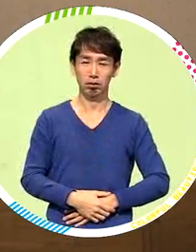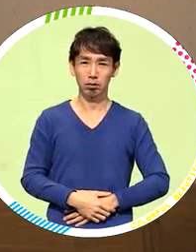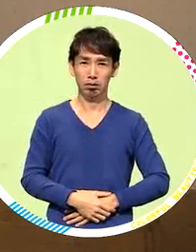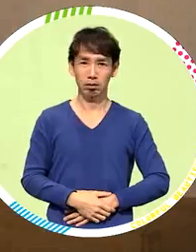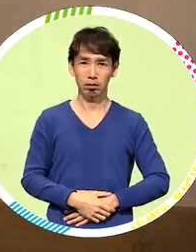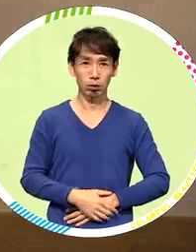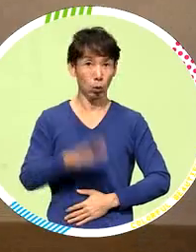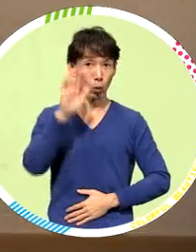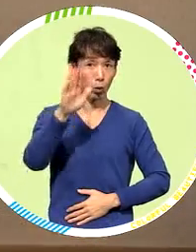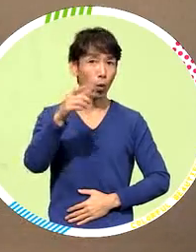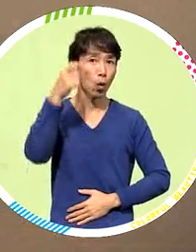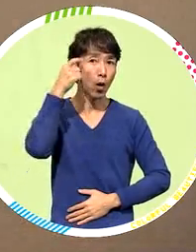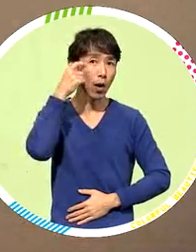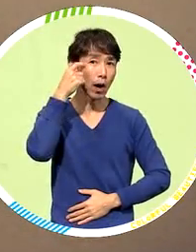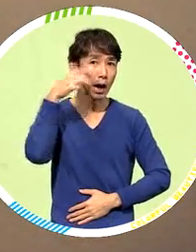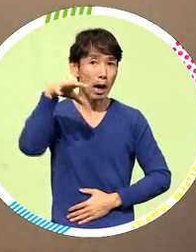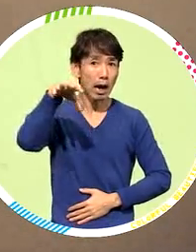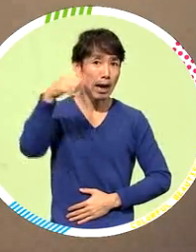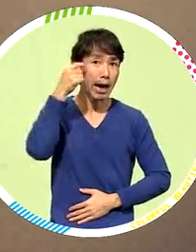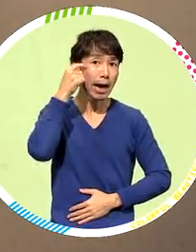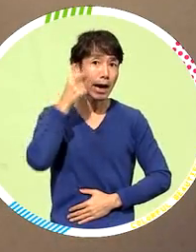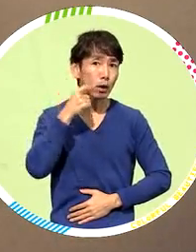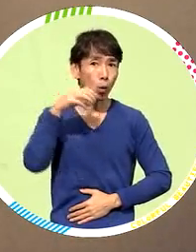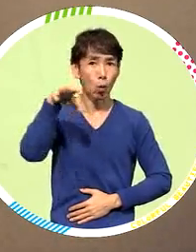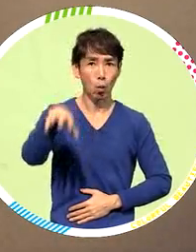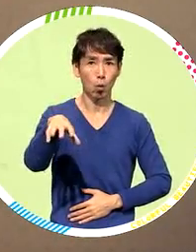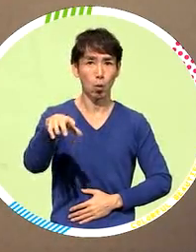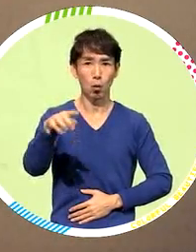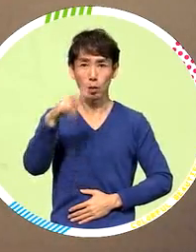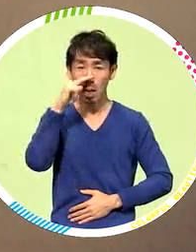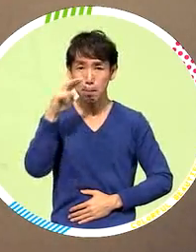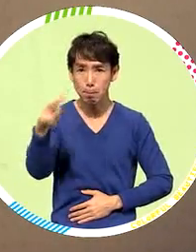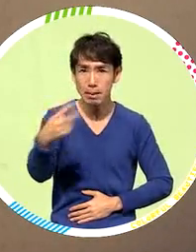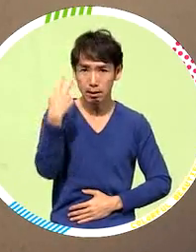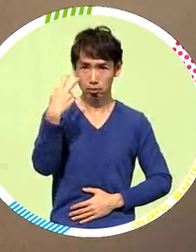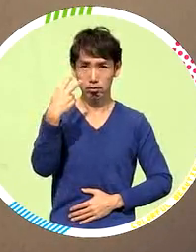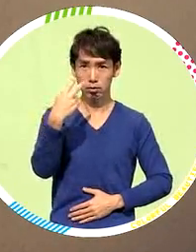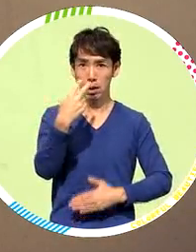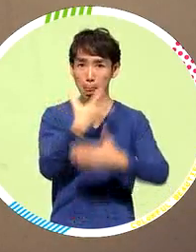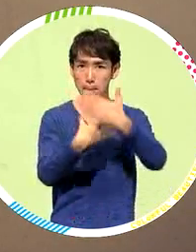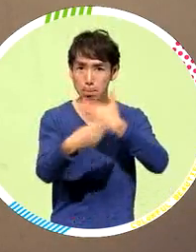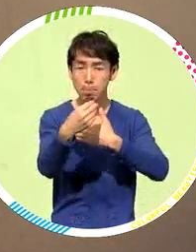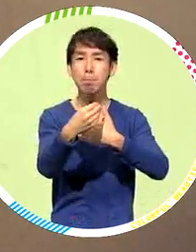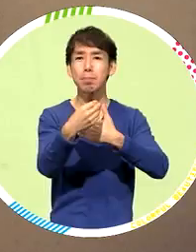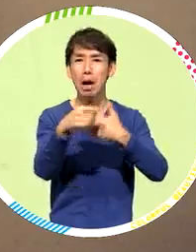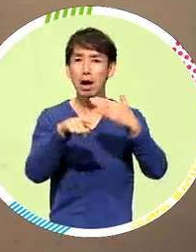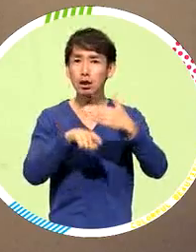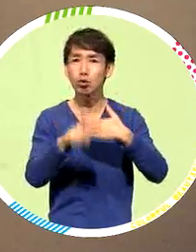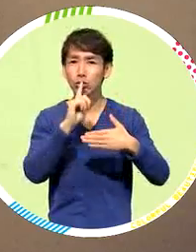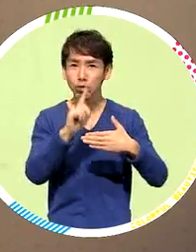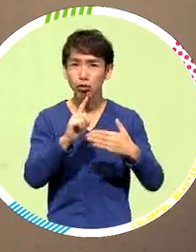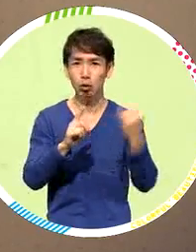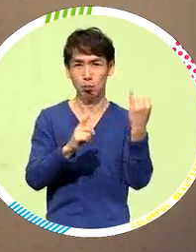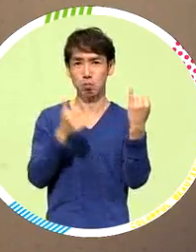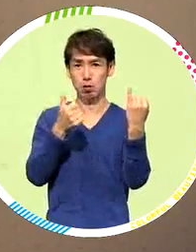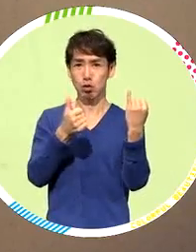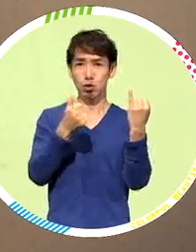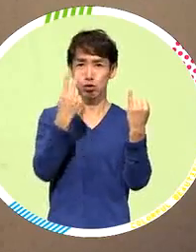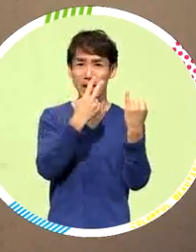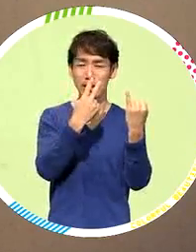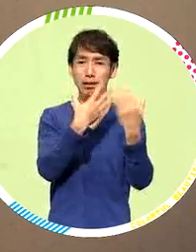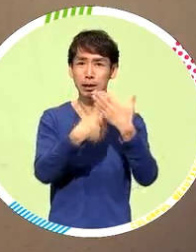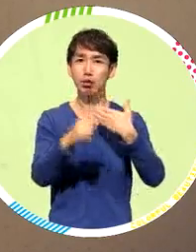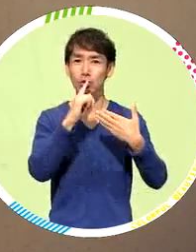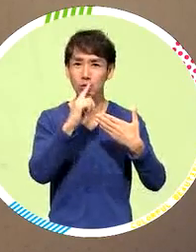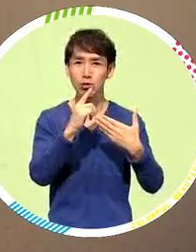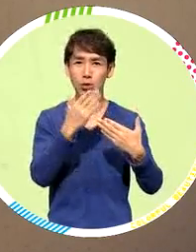んでその後江戸で見つかるんですけれどもその理由が普通だと男女だと駆け落ちが多いんですけど